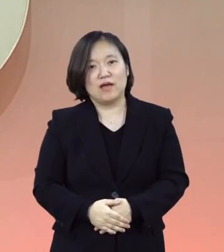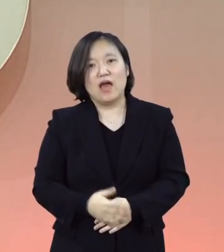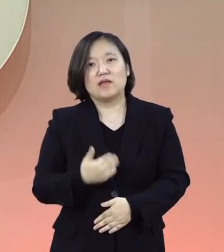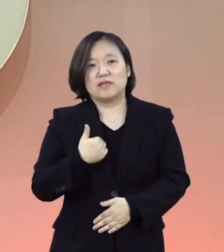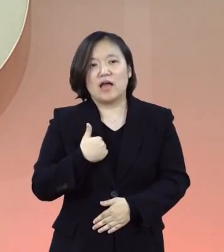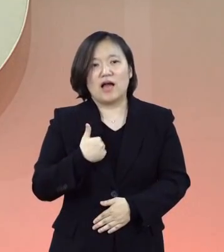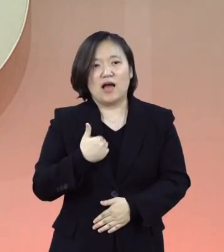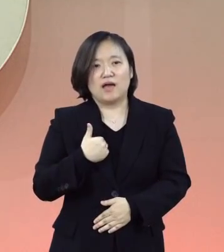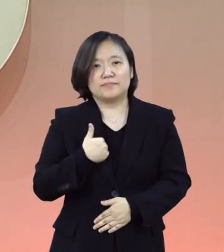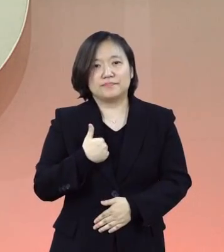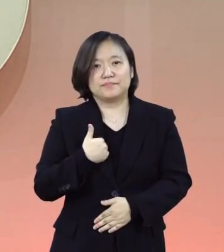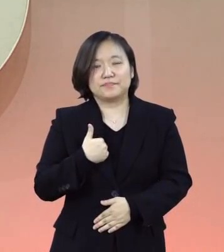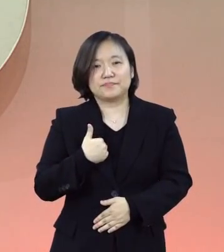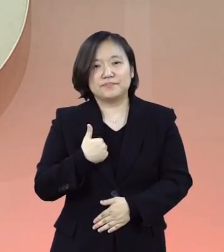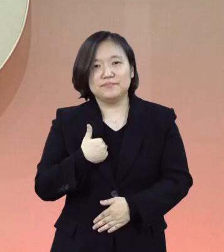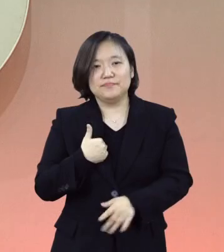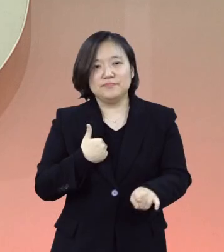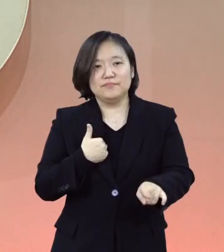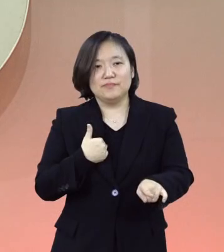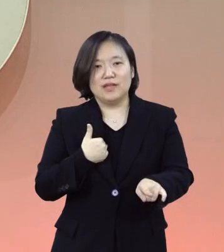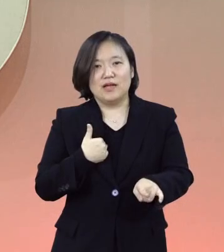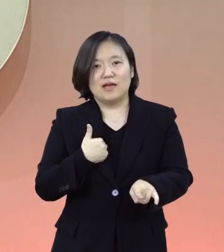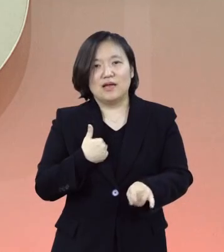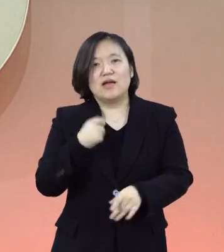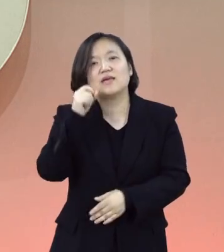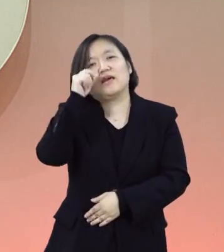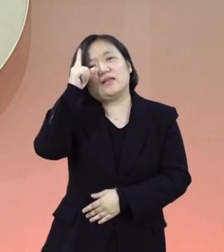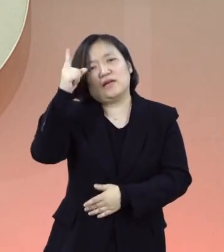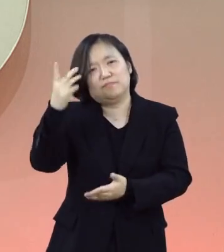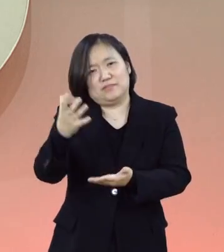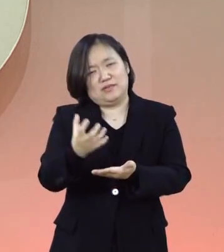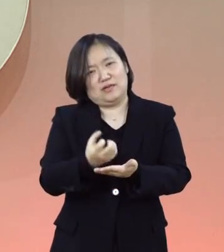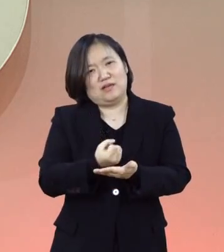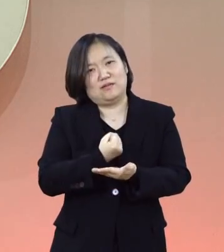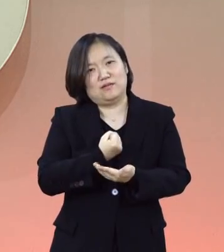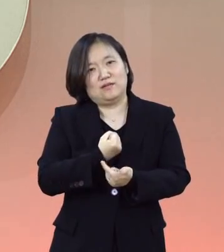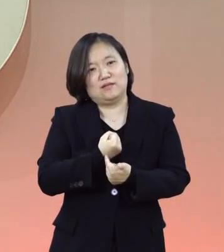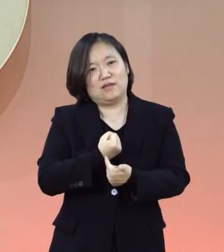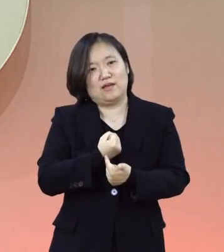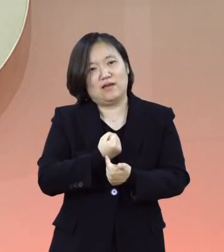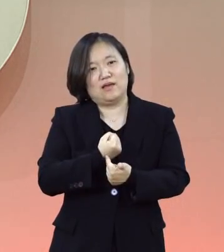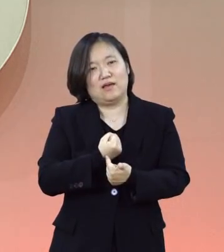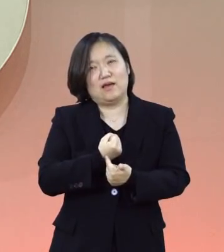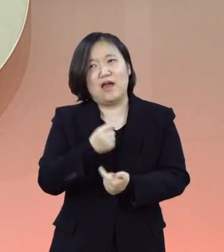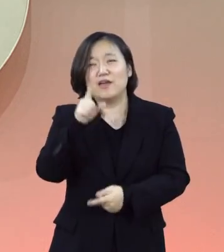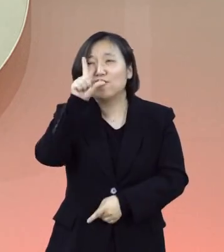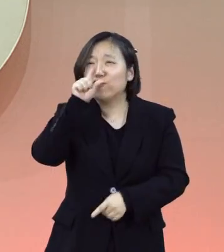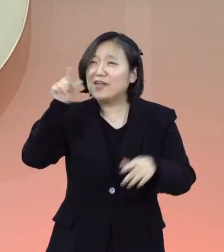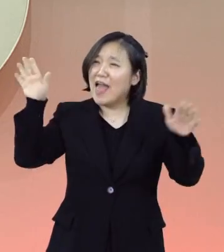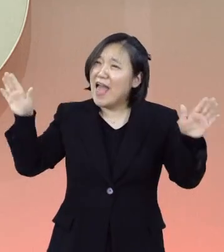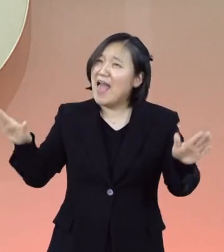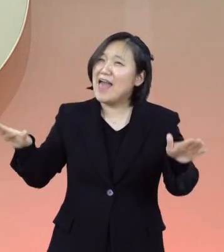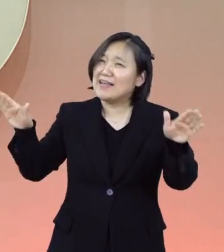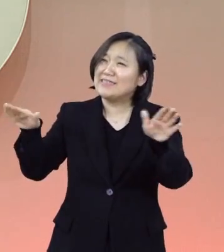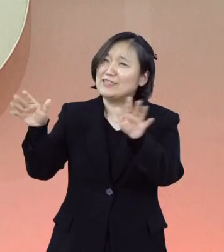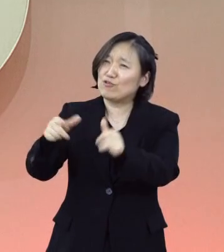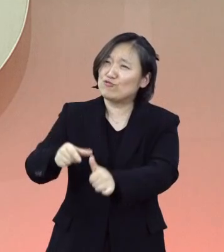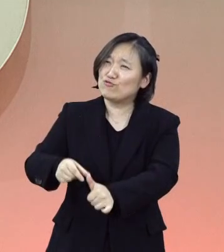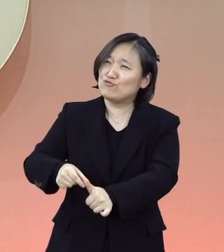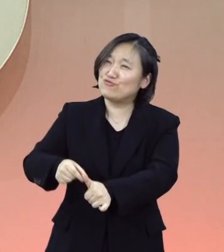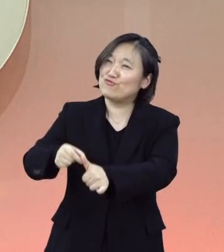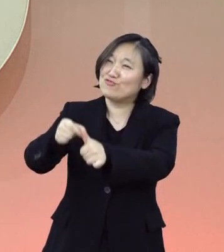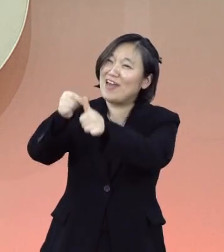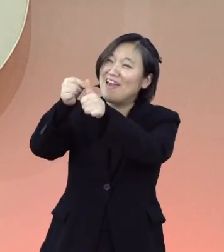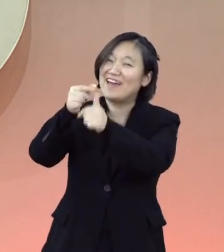내가 반드시 위없는 깨달음을 얻어서 저 새들을 내가 다